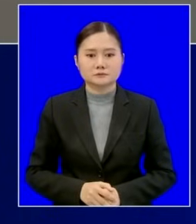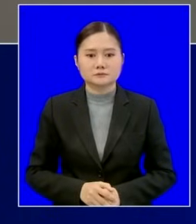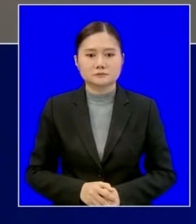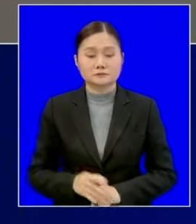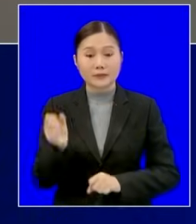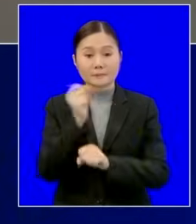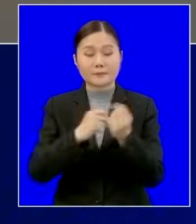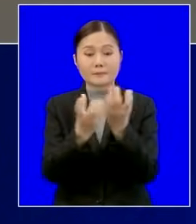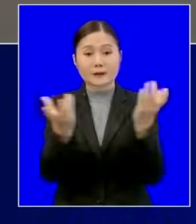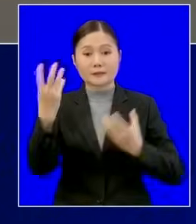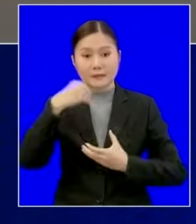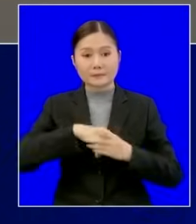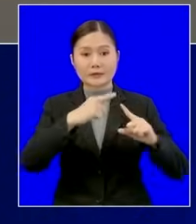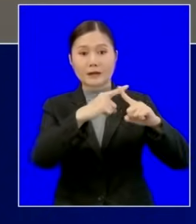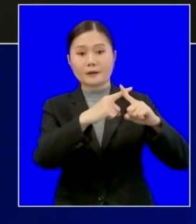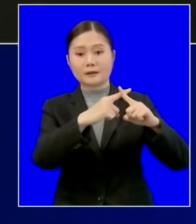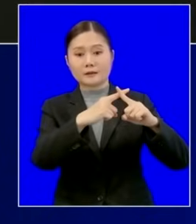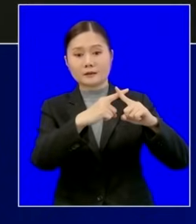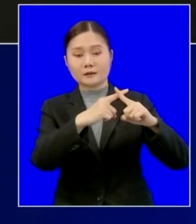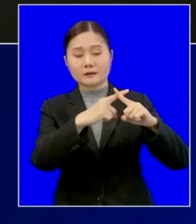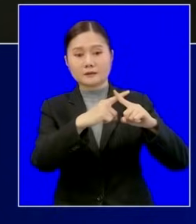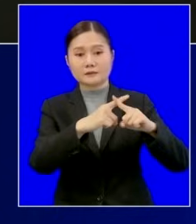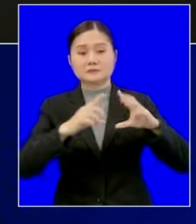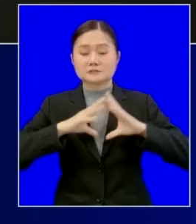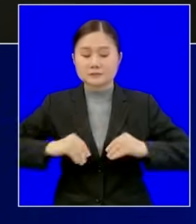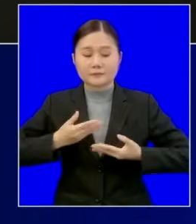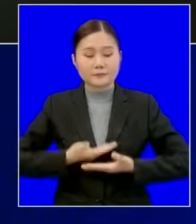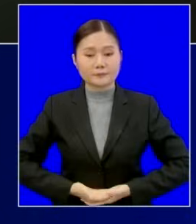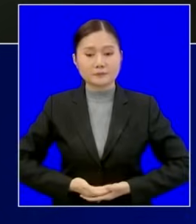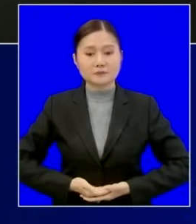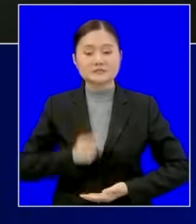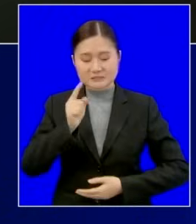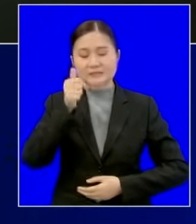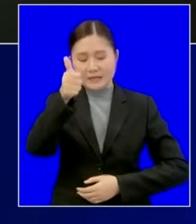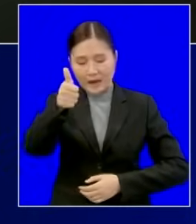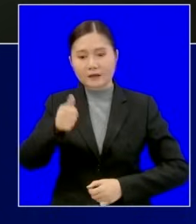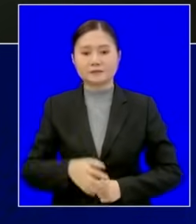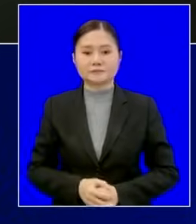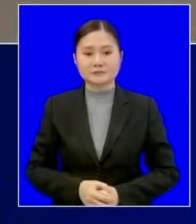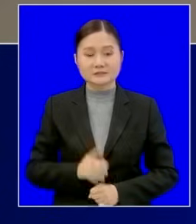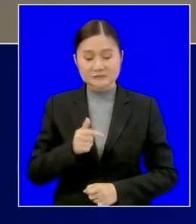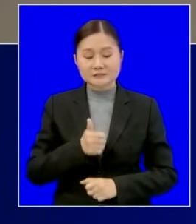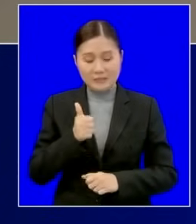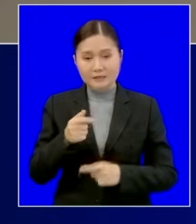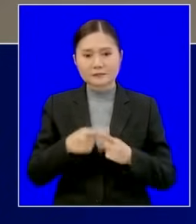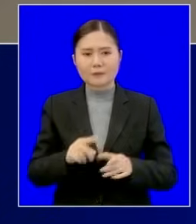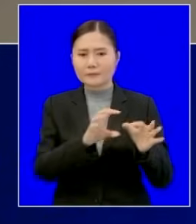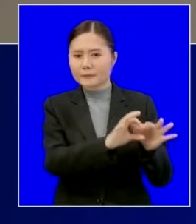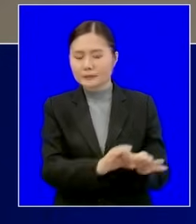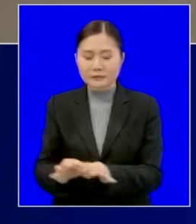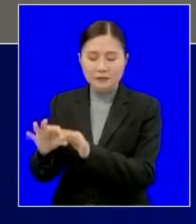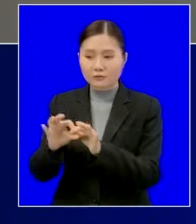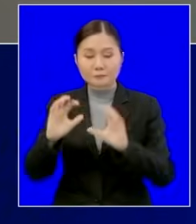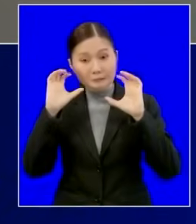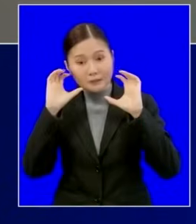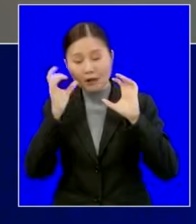รมแล้วเธอเป็นเครื่องหมายกากบาทว่าได้สมาธิสติเนี่ยจริงๆได้นะฮะได้นะส่วนการจะไปเชื่อมโยงกับพลังงานหรืออะ